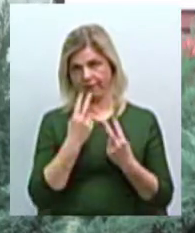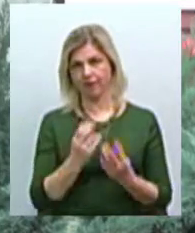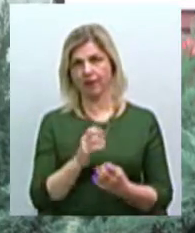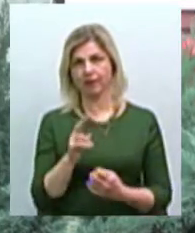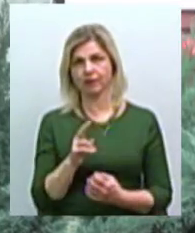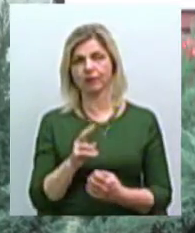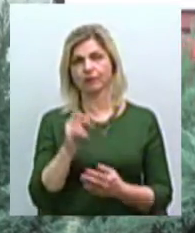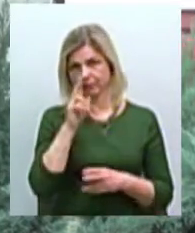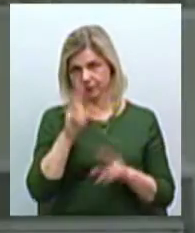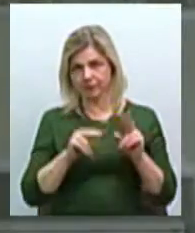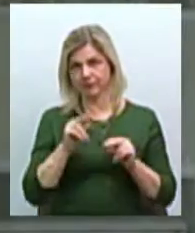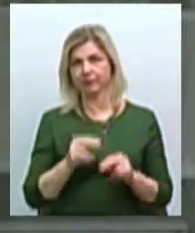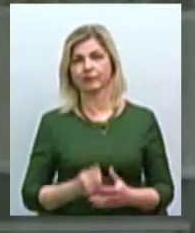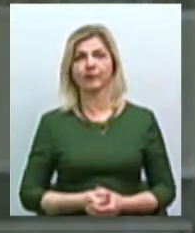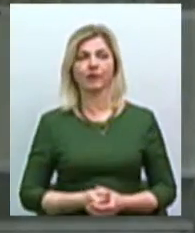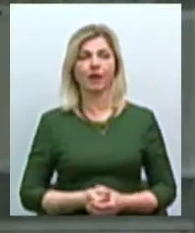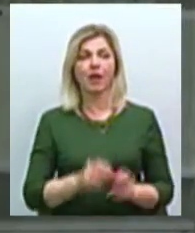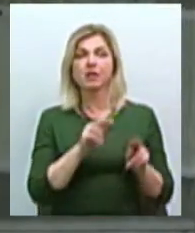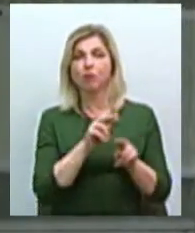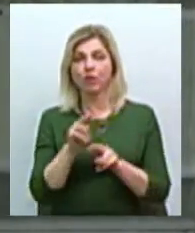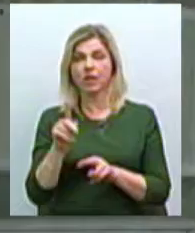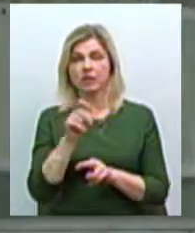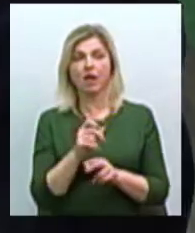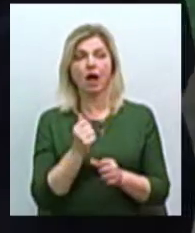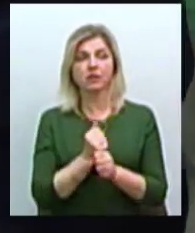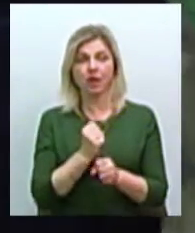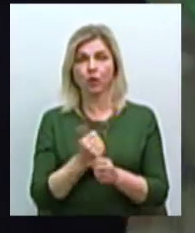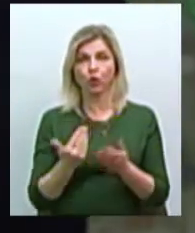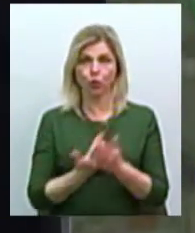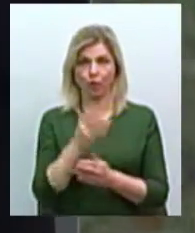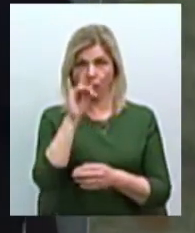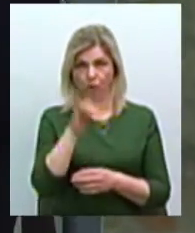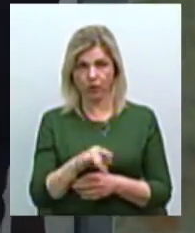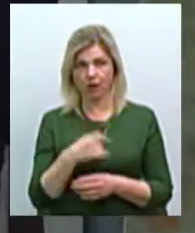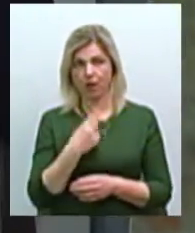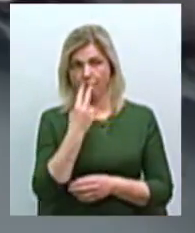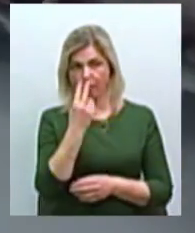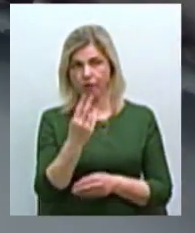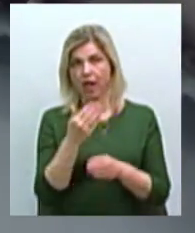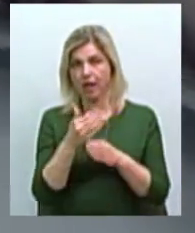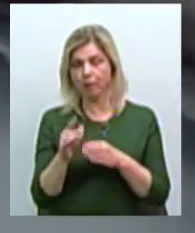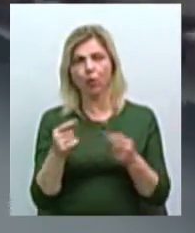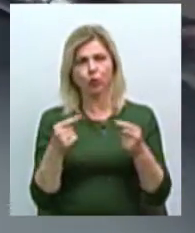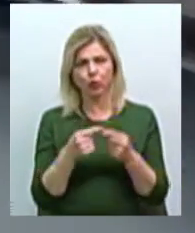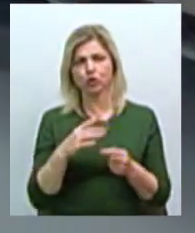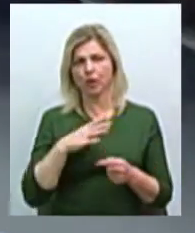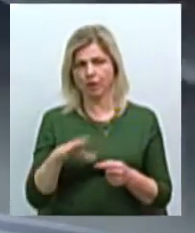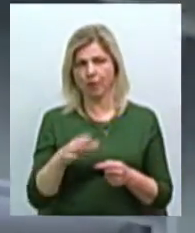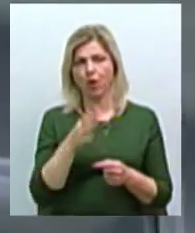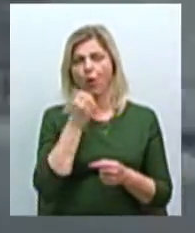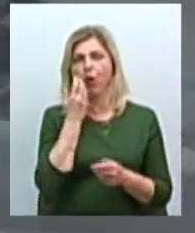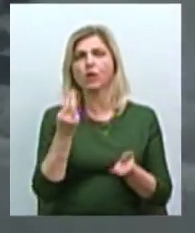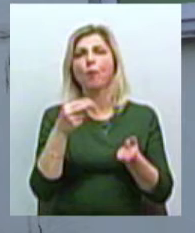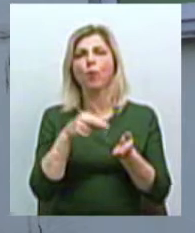вигляд. Сподіваємось на це. Спостерігаючи за підготовкою нових вікон, я побачив один елемент, якого точно не було при встановленні